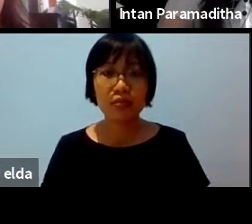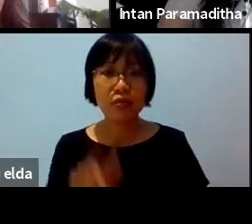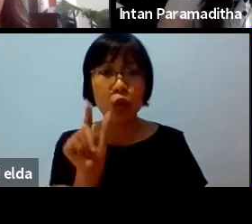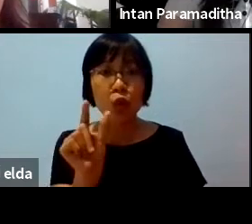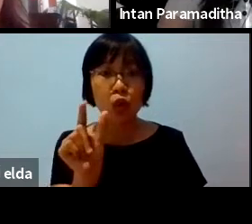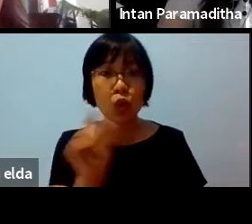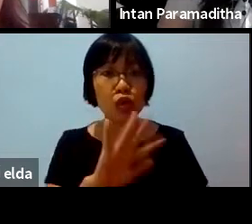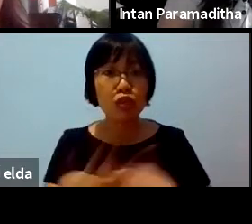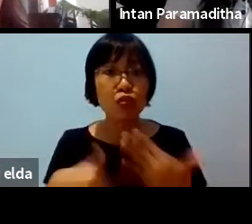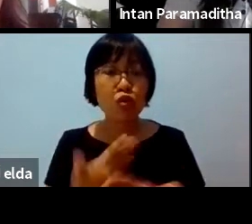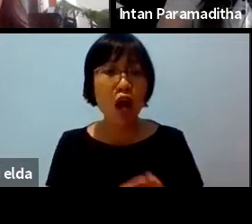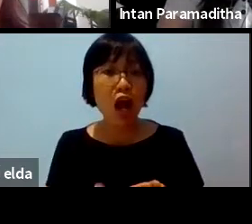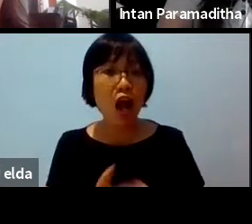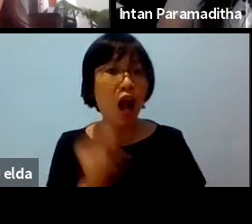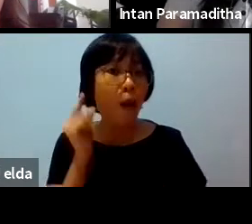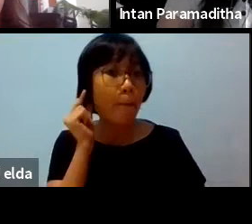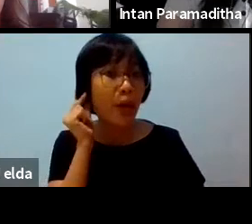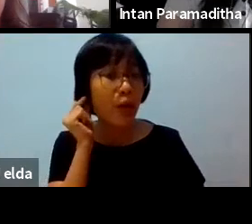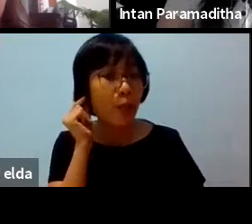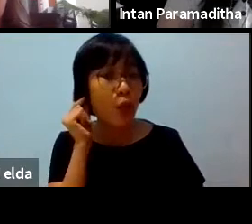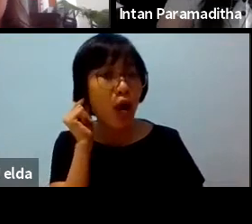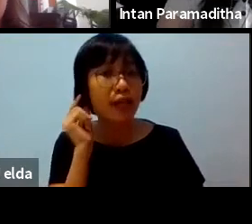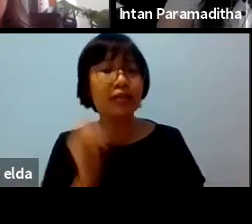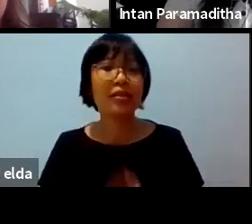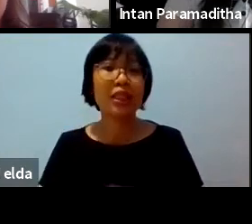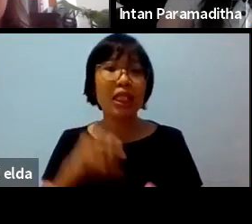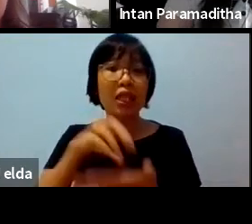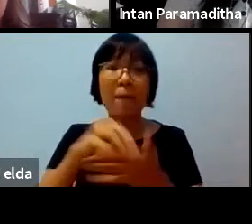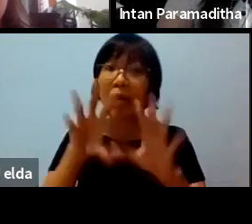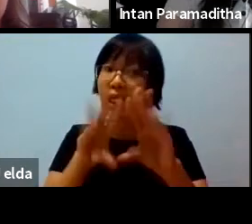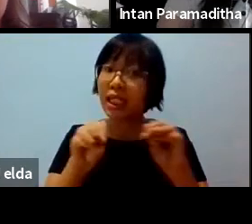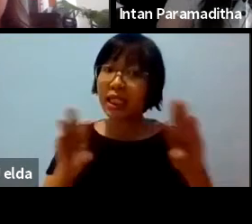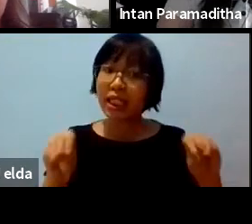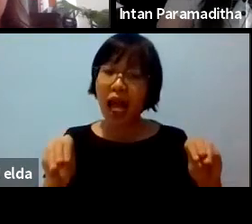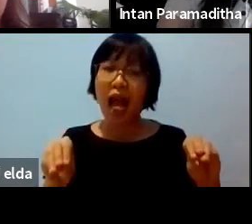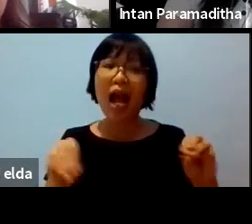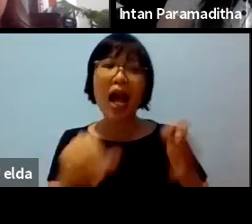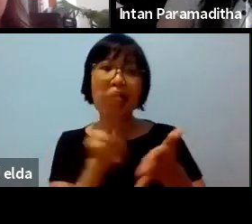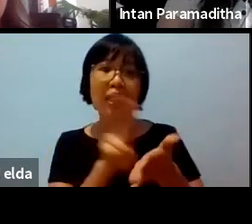dalam pekerjaan keseharian? Dan saya pikir ini penting,